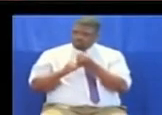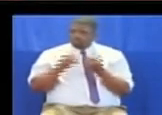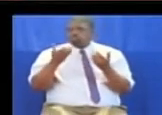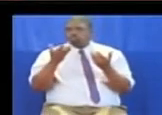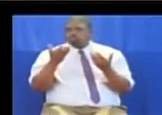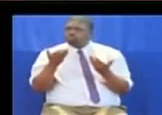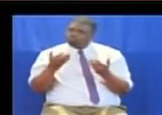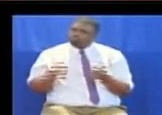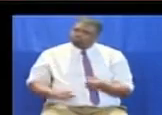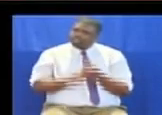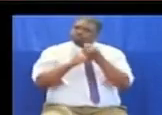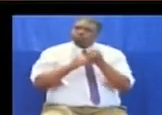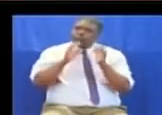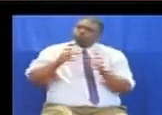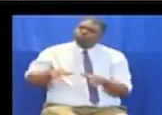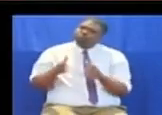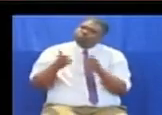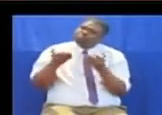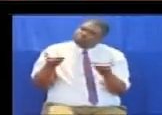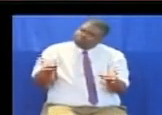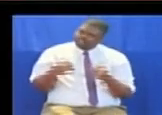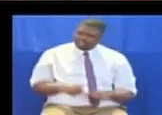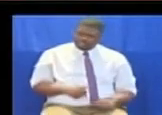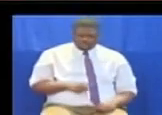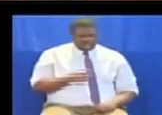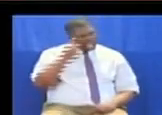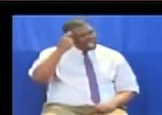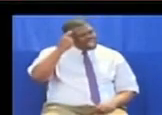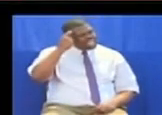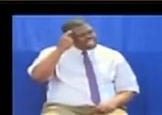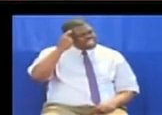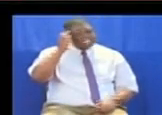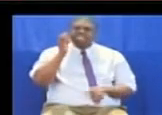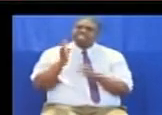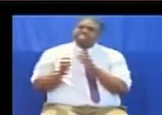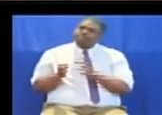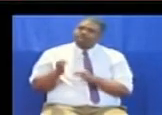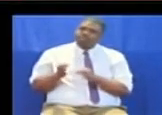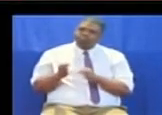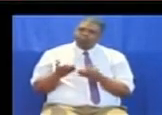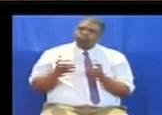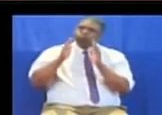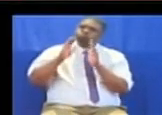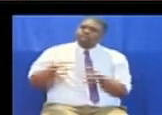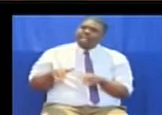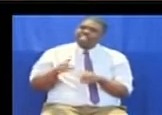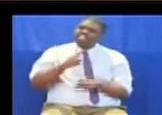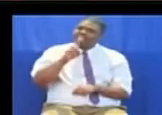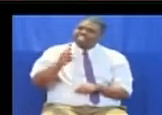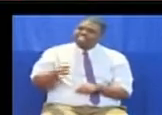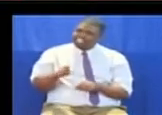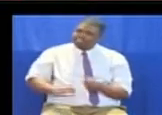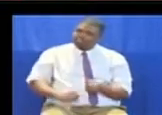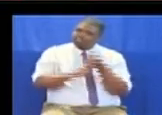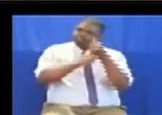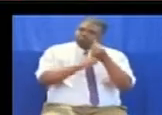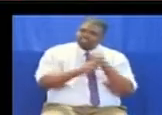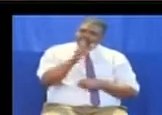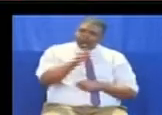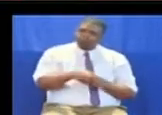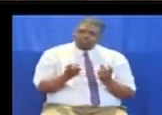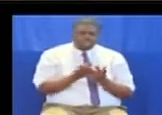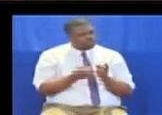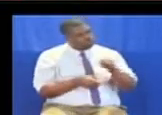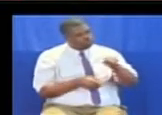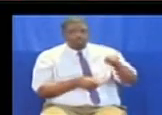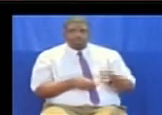unaachaje? Mtu mwenye akili timamu kabisa, mwenye kufikiri, unaachaje kumuunga mkono mtu wa namna hiyo? Kwa sababu jukumu letu ni moja